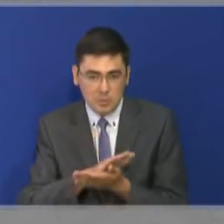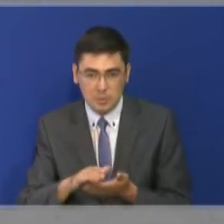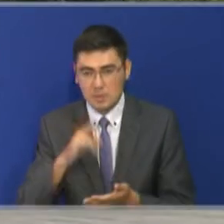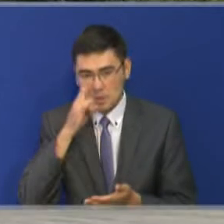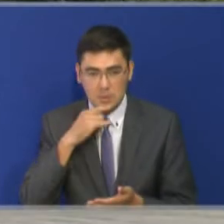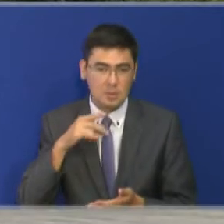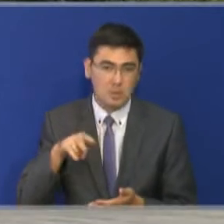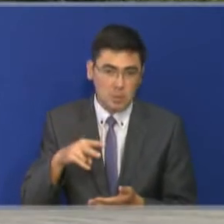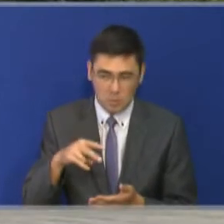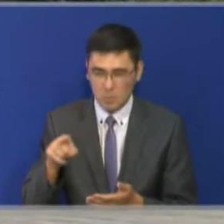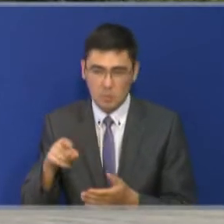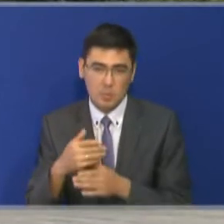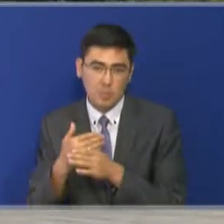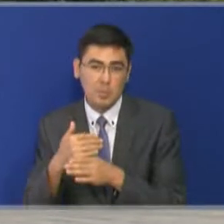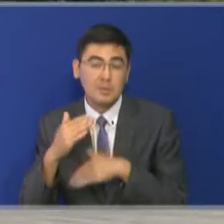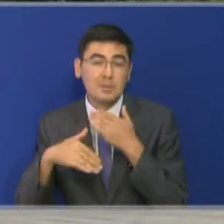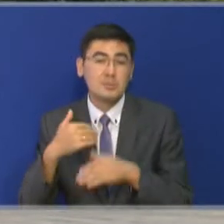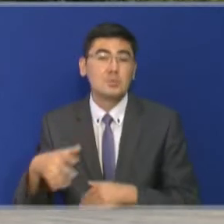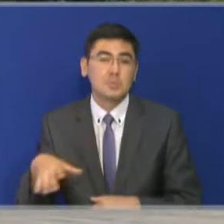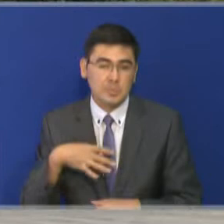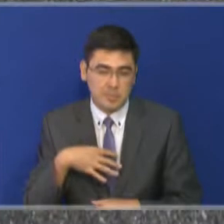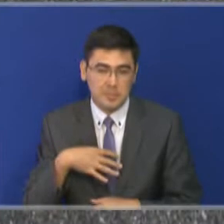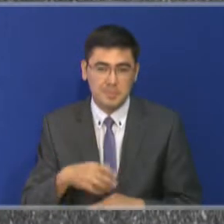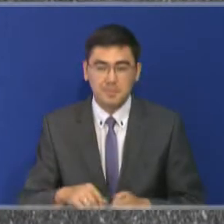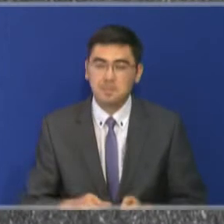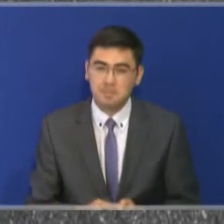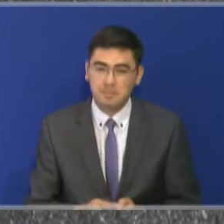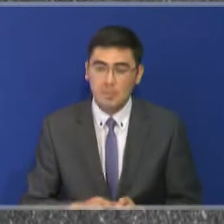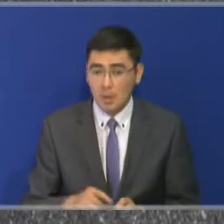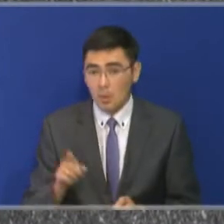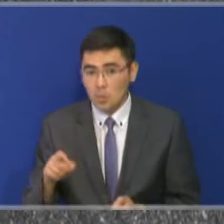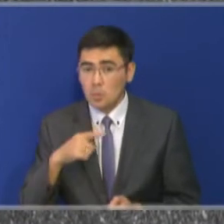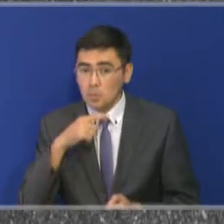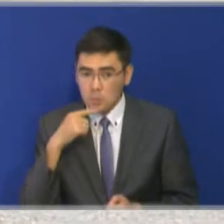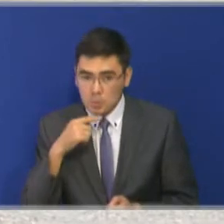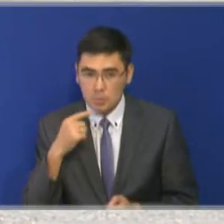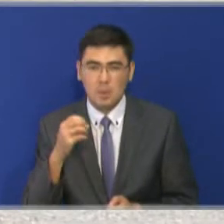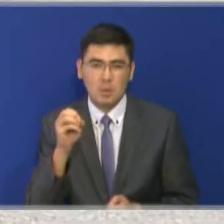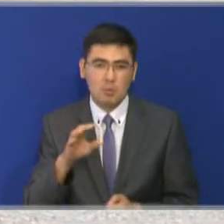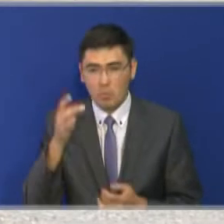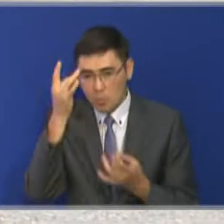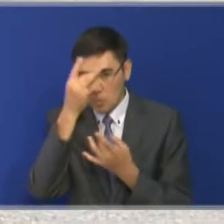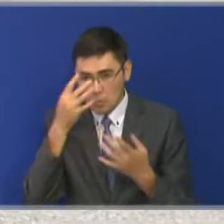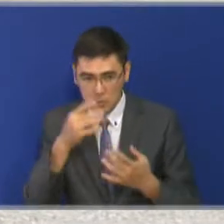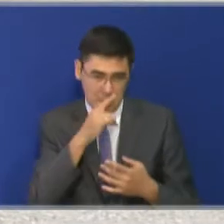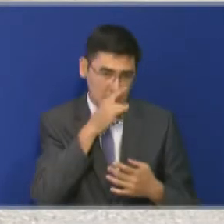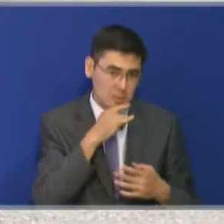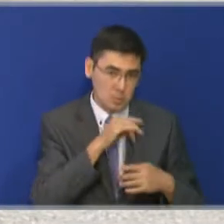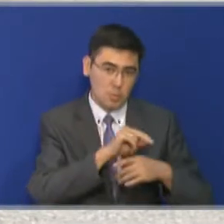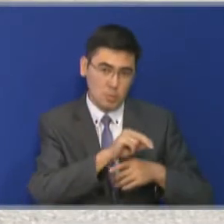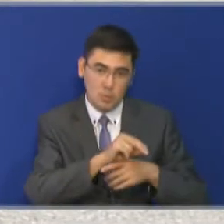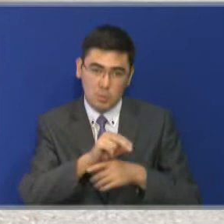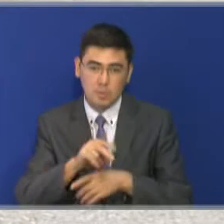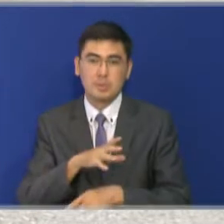литературы Абай оставил большой след в культуре своего народа. Способствовал распространению русской и европейской культуры среди казахов. Ввел в